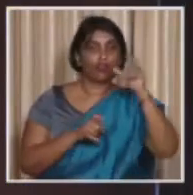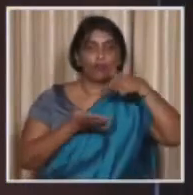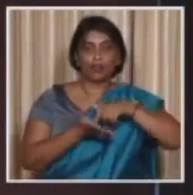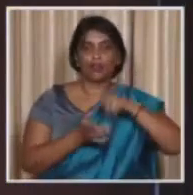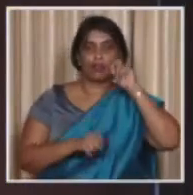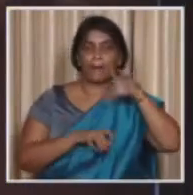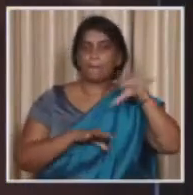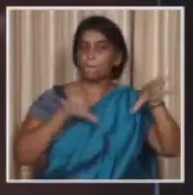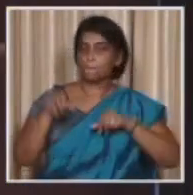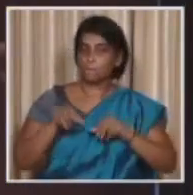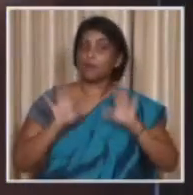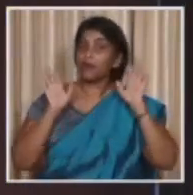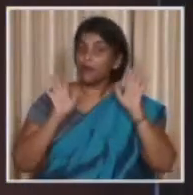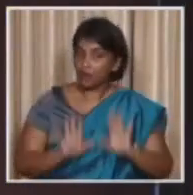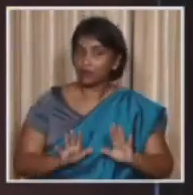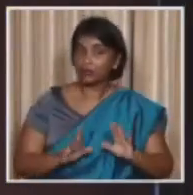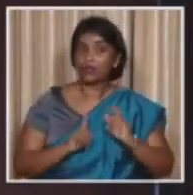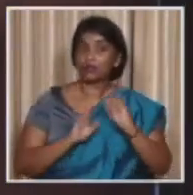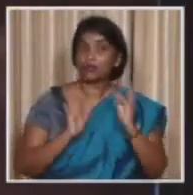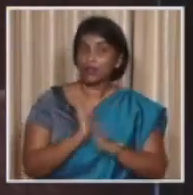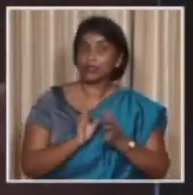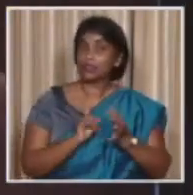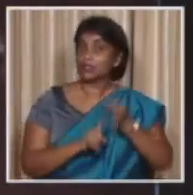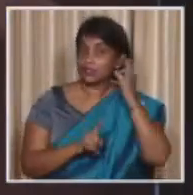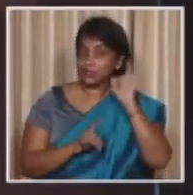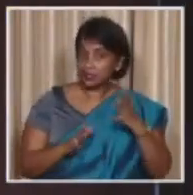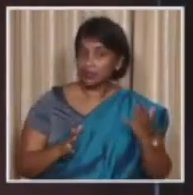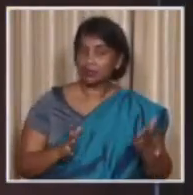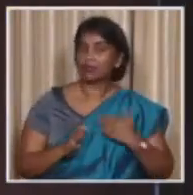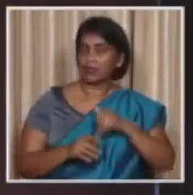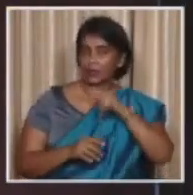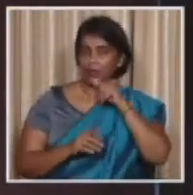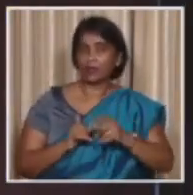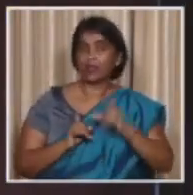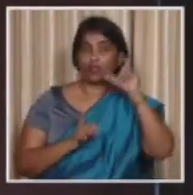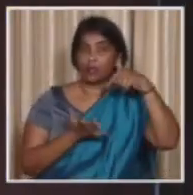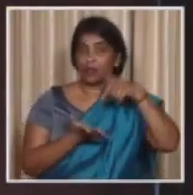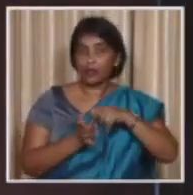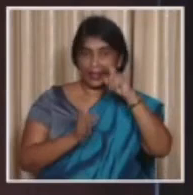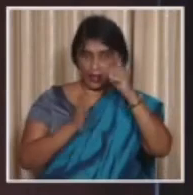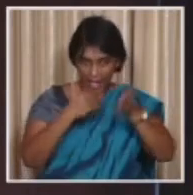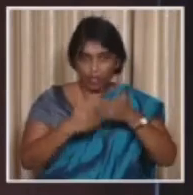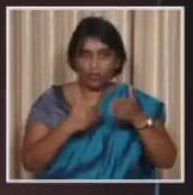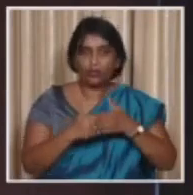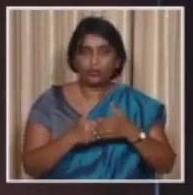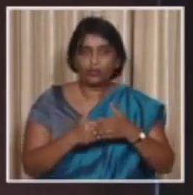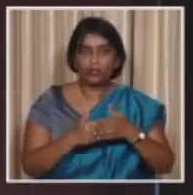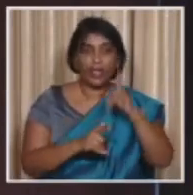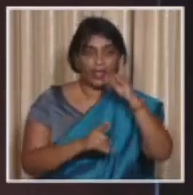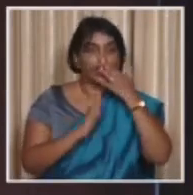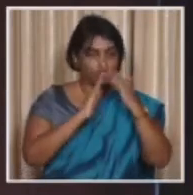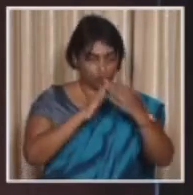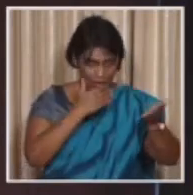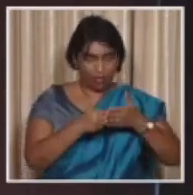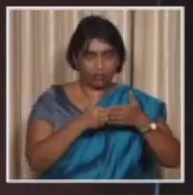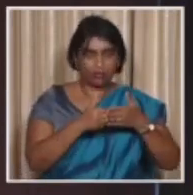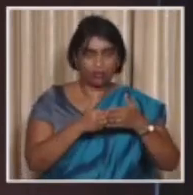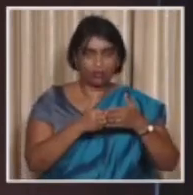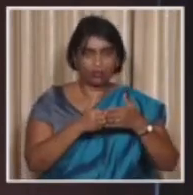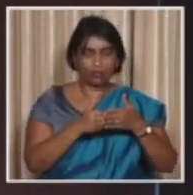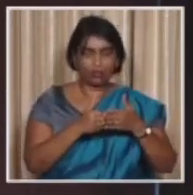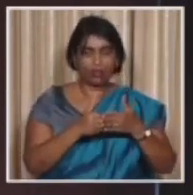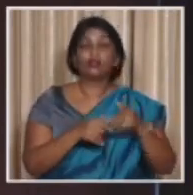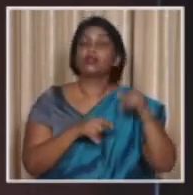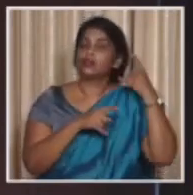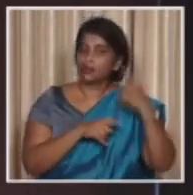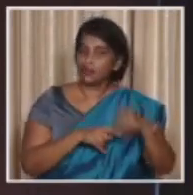ජනතාව පාවිච්චි කරා. හැබැයි අගමැති වෙලා ජනාධිපති වෙලා කවදාවත් කොළඹ නගරේ එක ගයක් හදුවද? එක ඉස්කෝලයක් හදුවද?